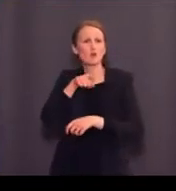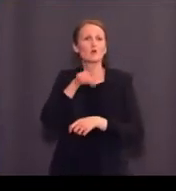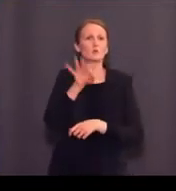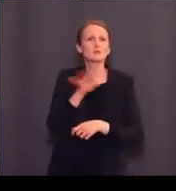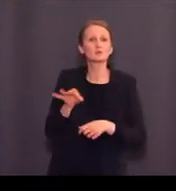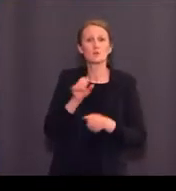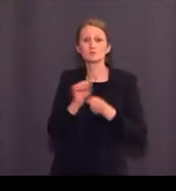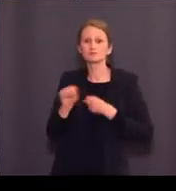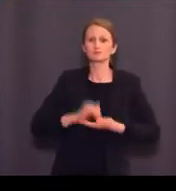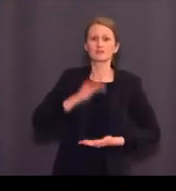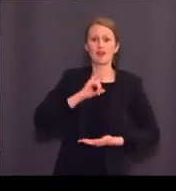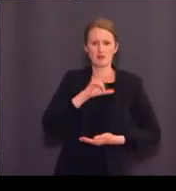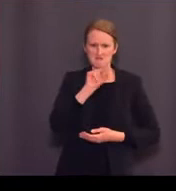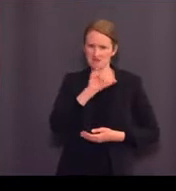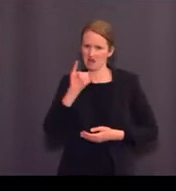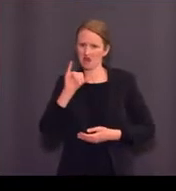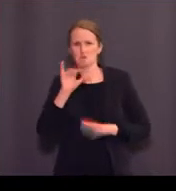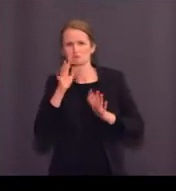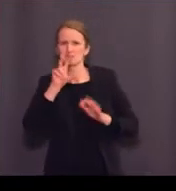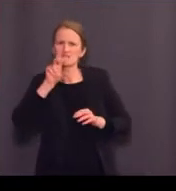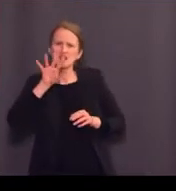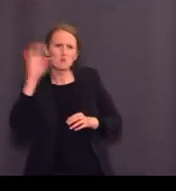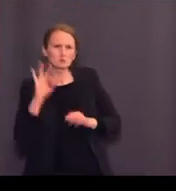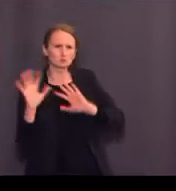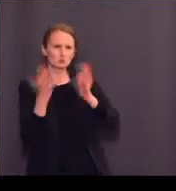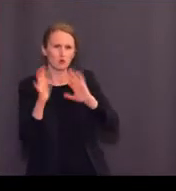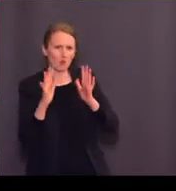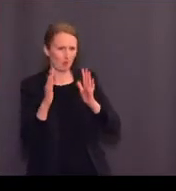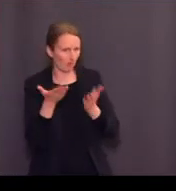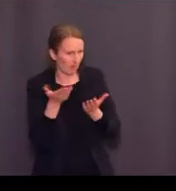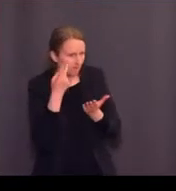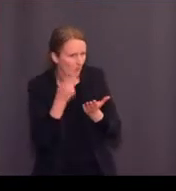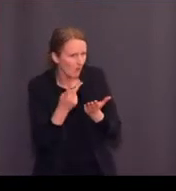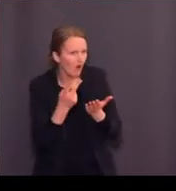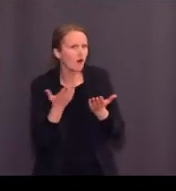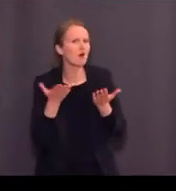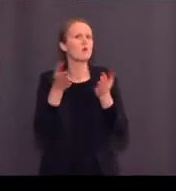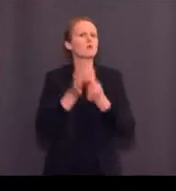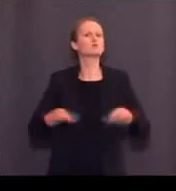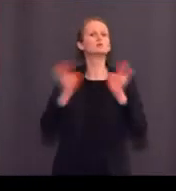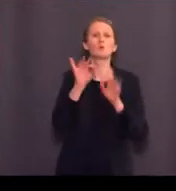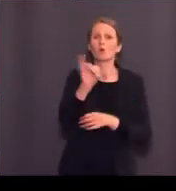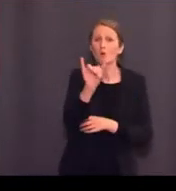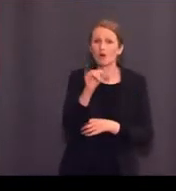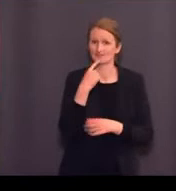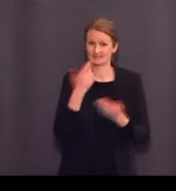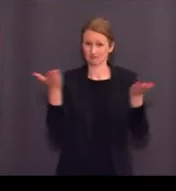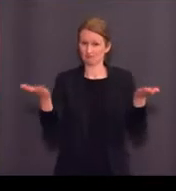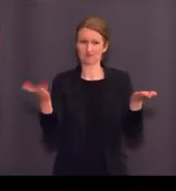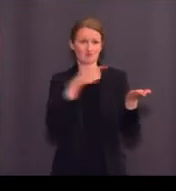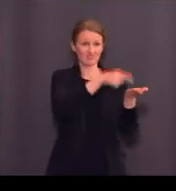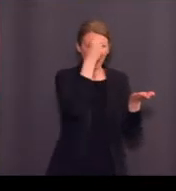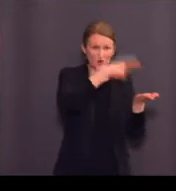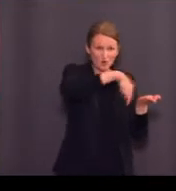donc pas être un lieu où le virus se propage plus. On a déjà beaucoup discuté ce point